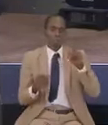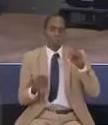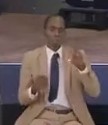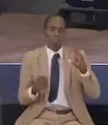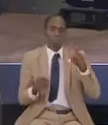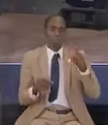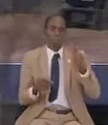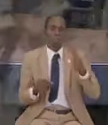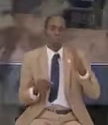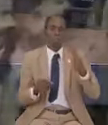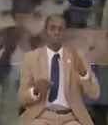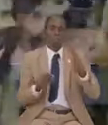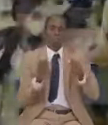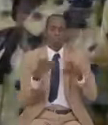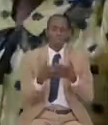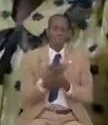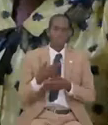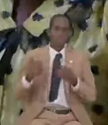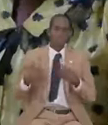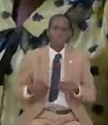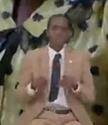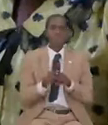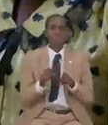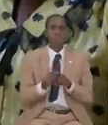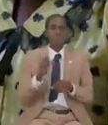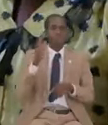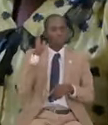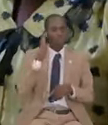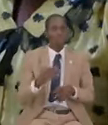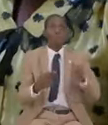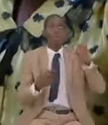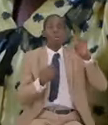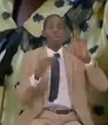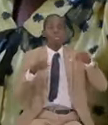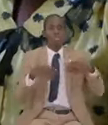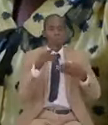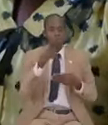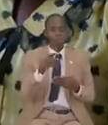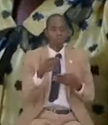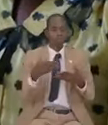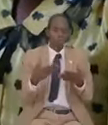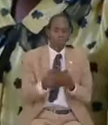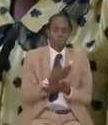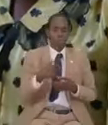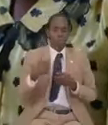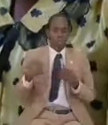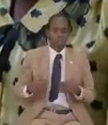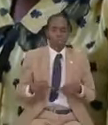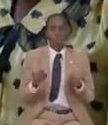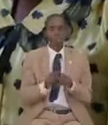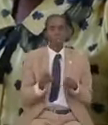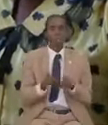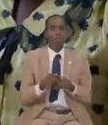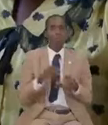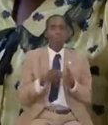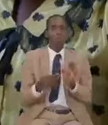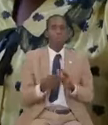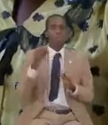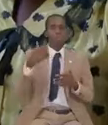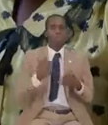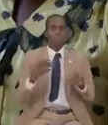le verset 26 c'est dit je vous donne un cœur nouveau je vous donnerai un coeur nouveau j'ai fait